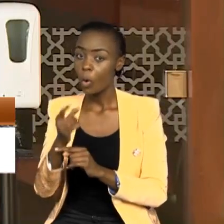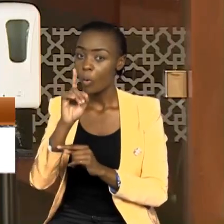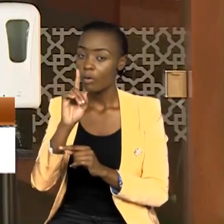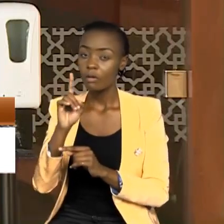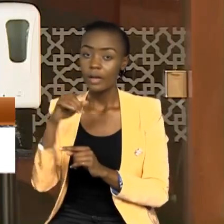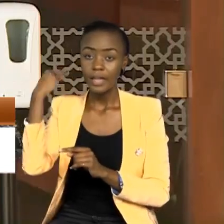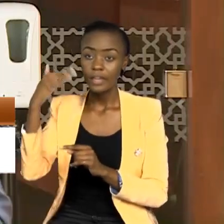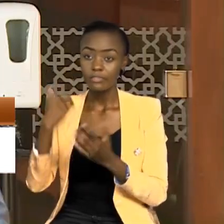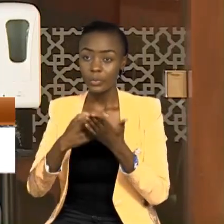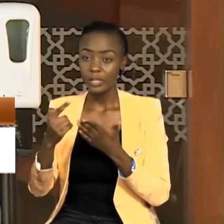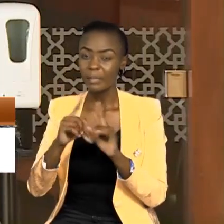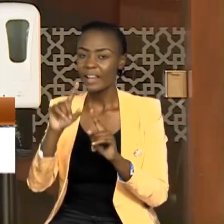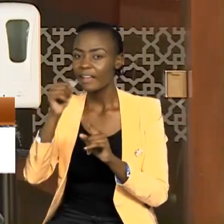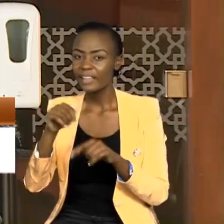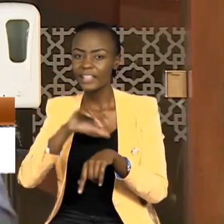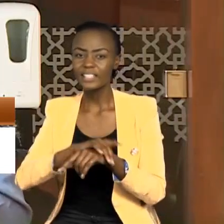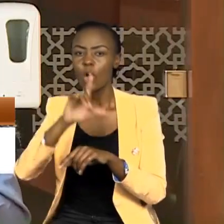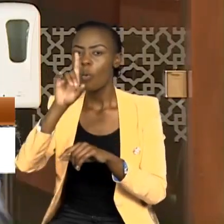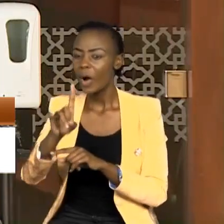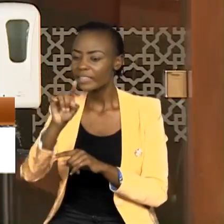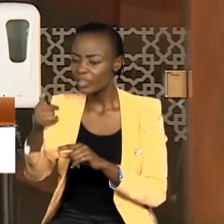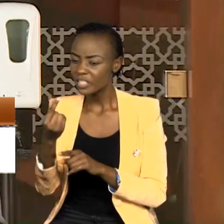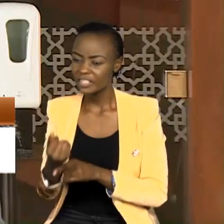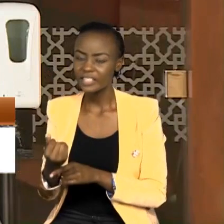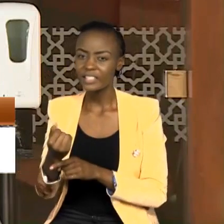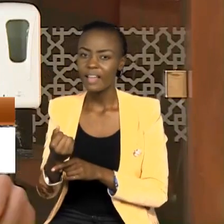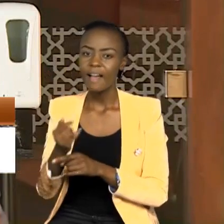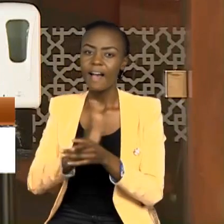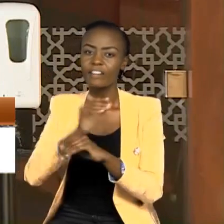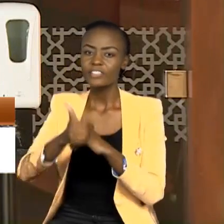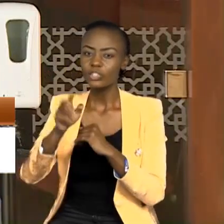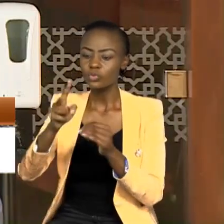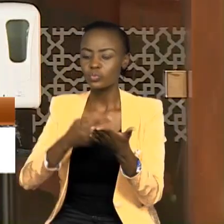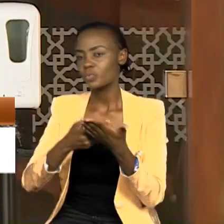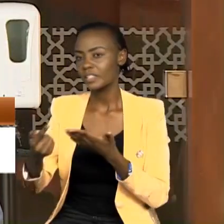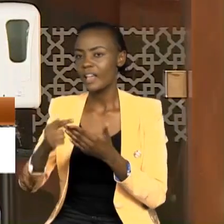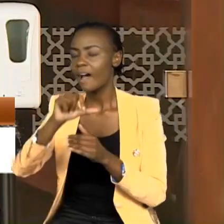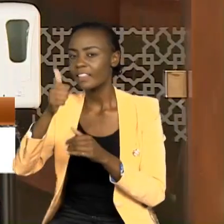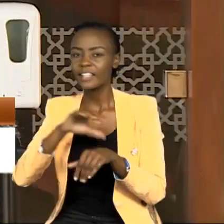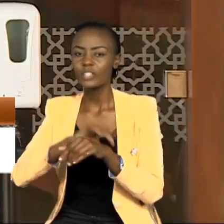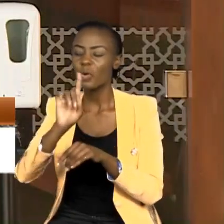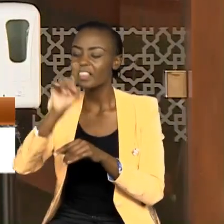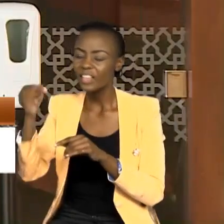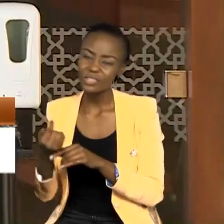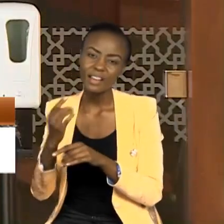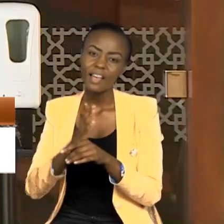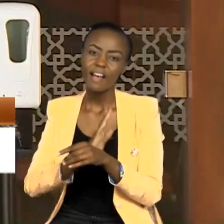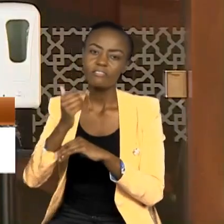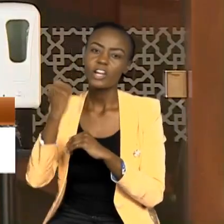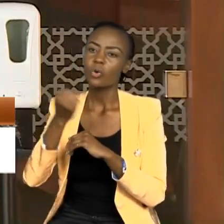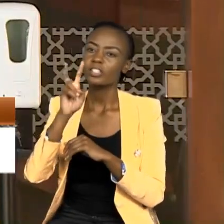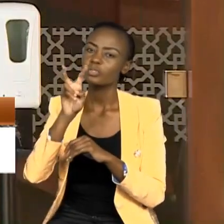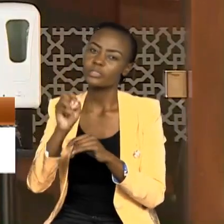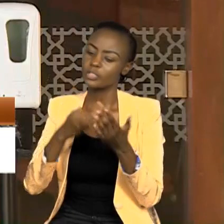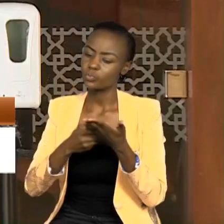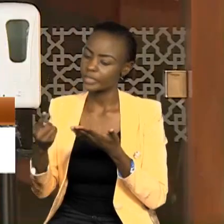mara moja kwa wiki mbili na wengine hata wakipokea mara moja muda huo wote ambao ulipeanwa. Ripoti hii imeweza